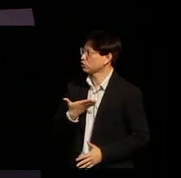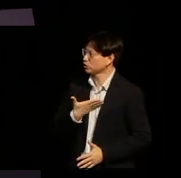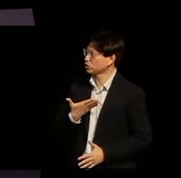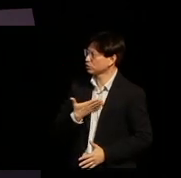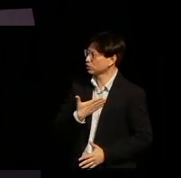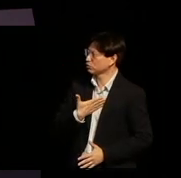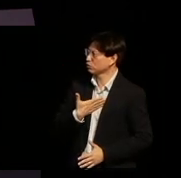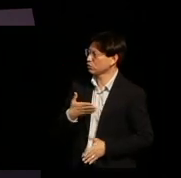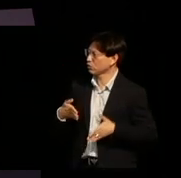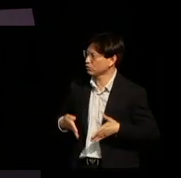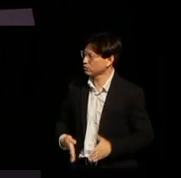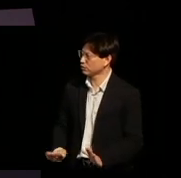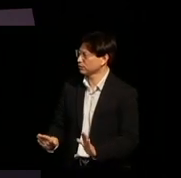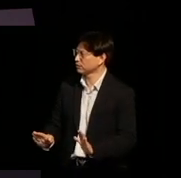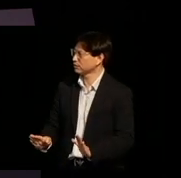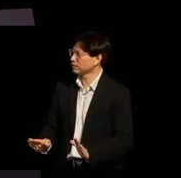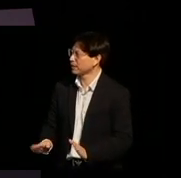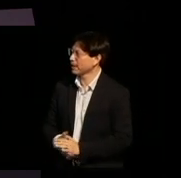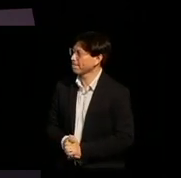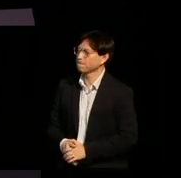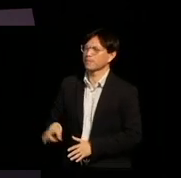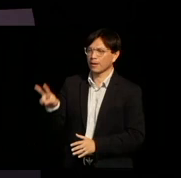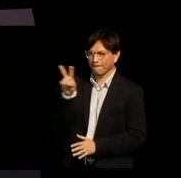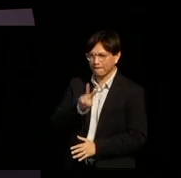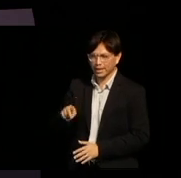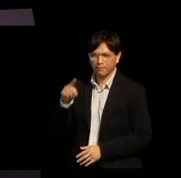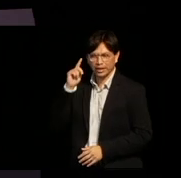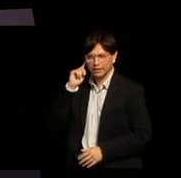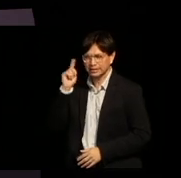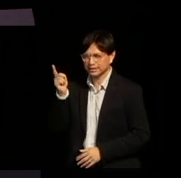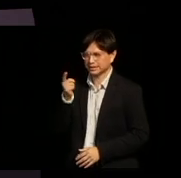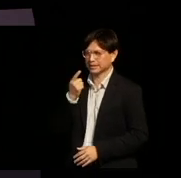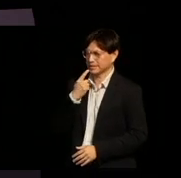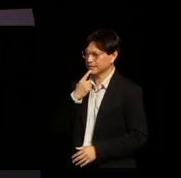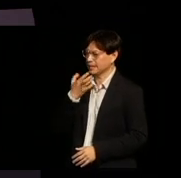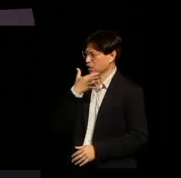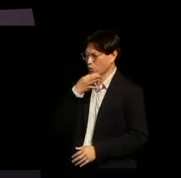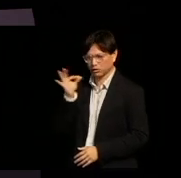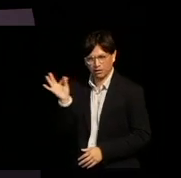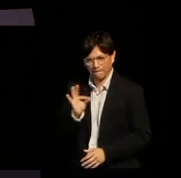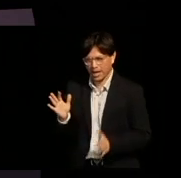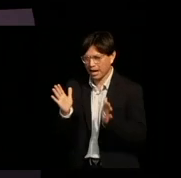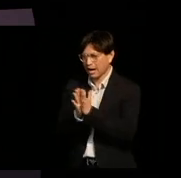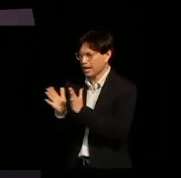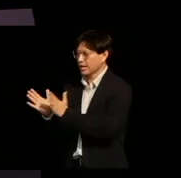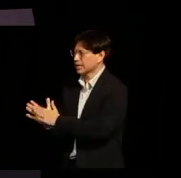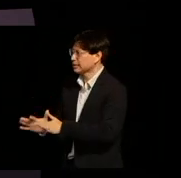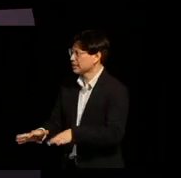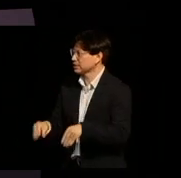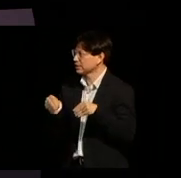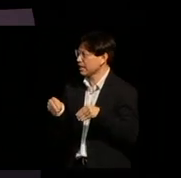c'è lo scivolo eppure c'è altro Allora veramente sentire questo mandato bello che la chiesa fa sceglie noi proprio perché veramente